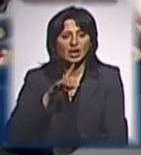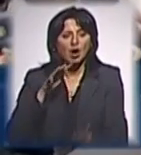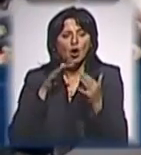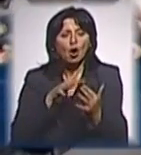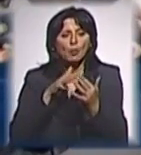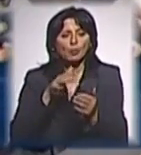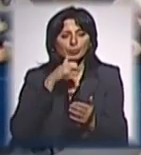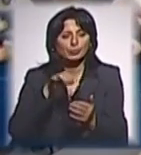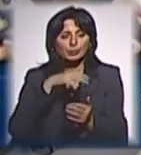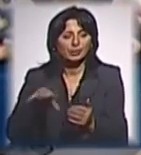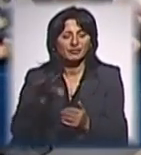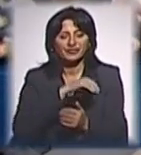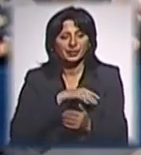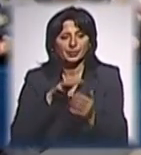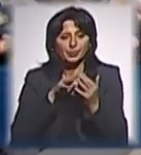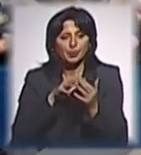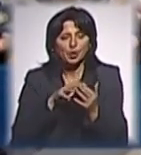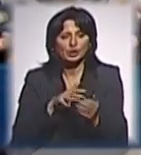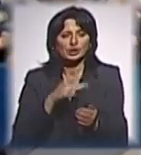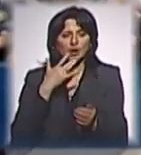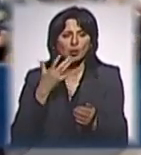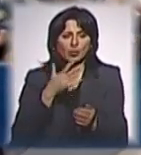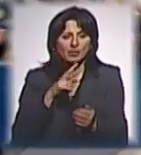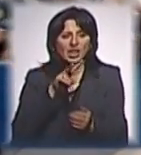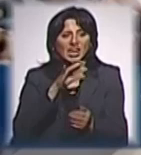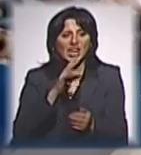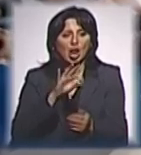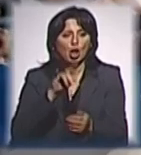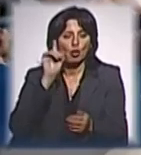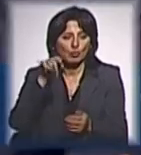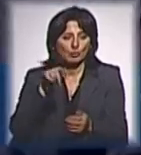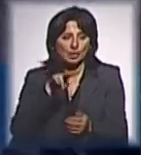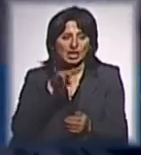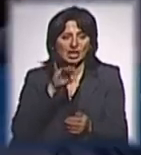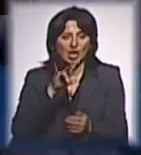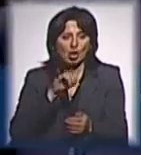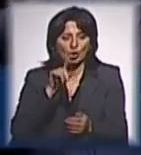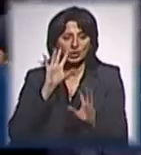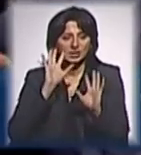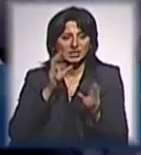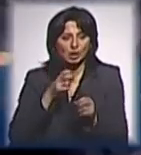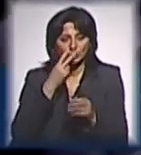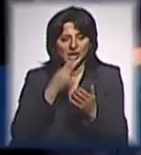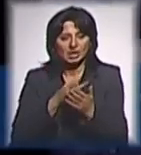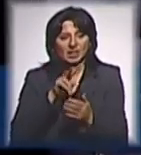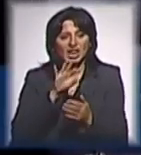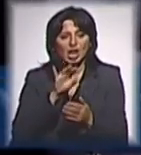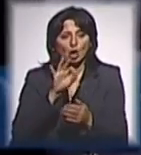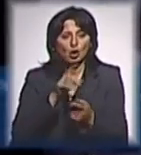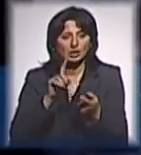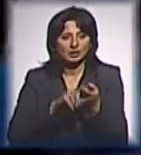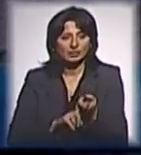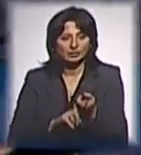ომები ყოფილა და ის ჩვენთან ერთად არის პოლიტიკაში და ლილოში იყრის კენს და მას გააჩნია ძალიან სერიოზული ხედვები ლილოსთან